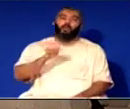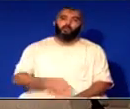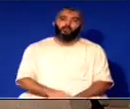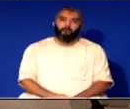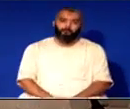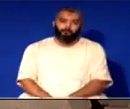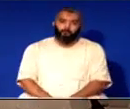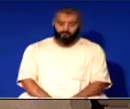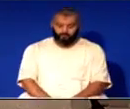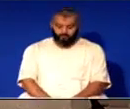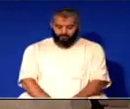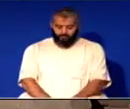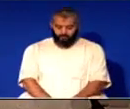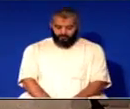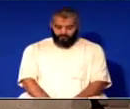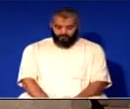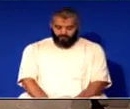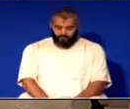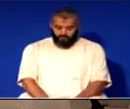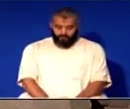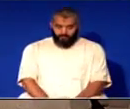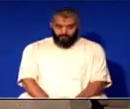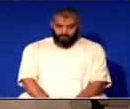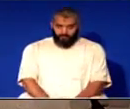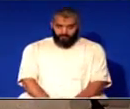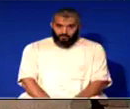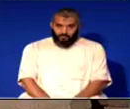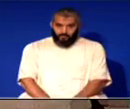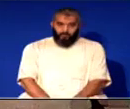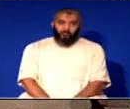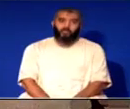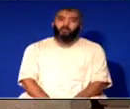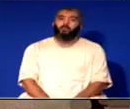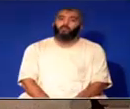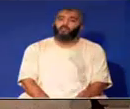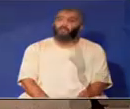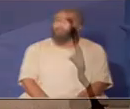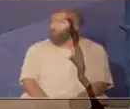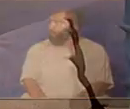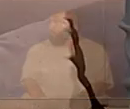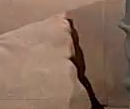والمشاهدة. إلى أن ألقاكم في عدد مقبل السلام عليكم ورحمة الله وبركاته.